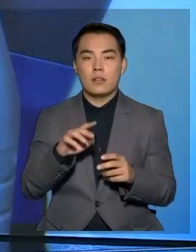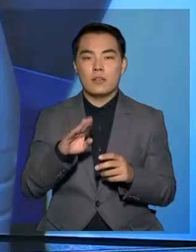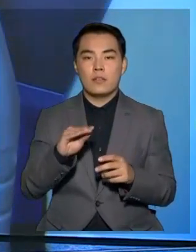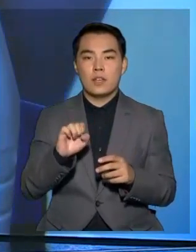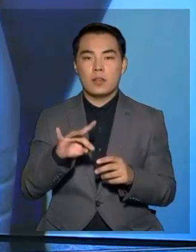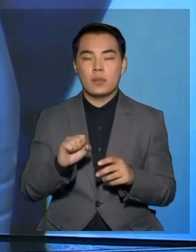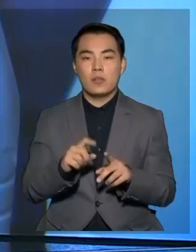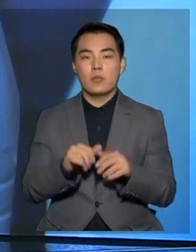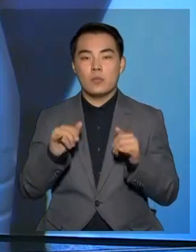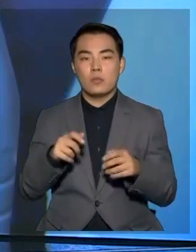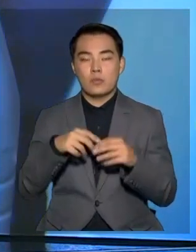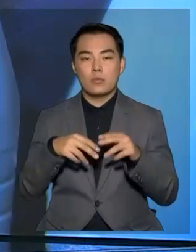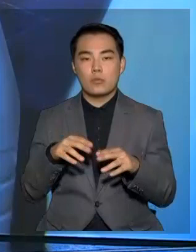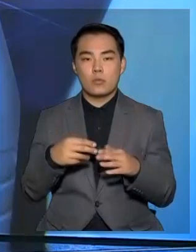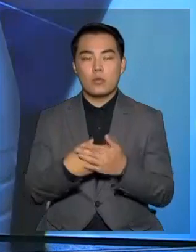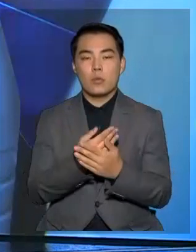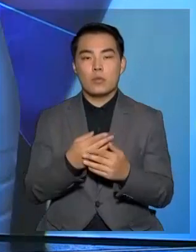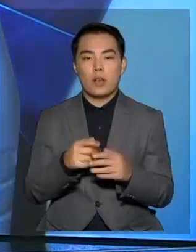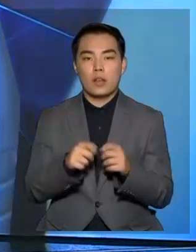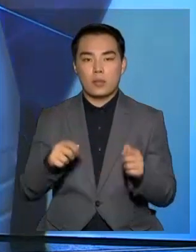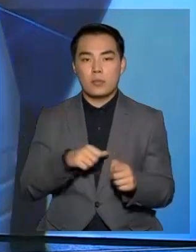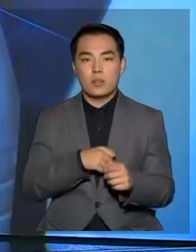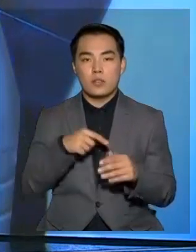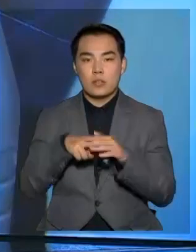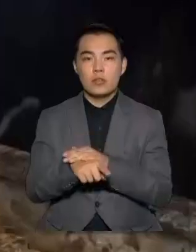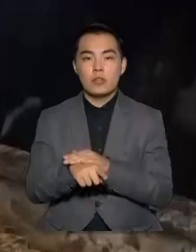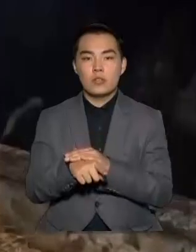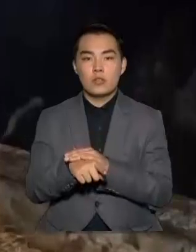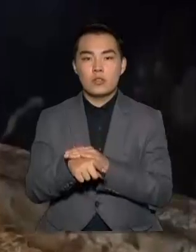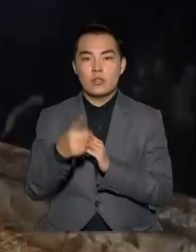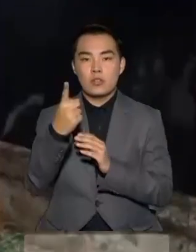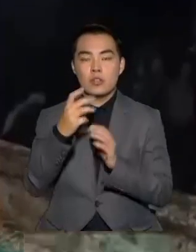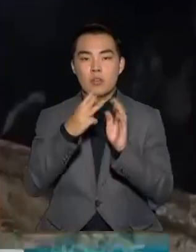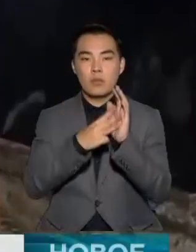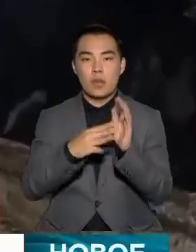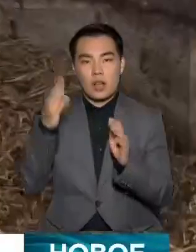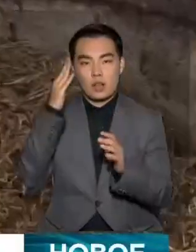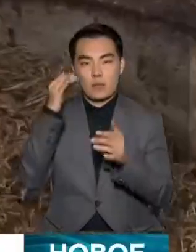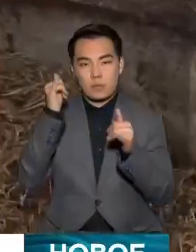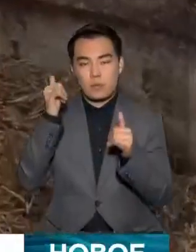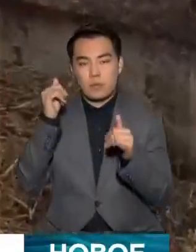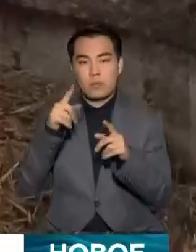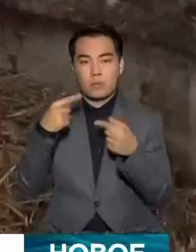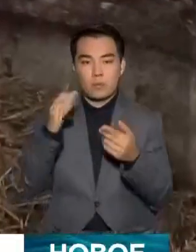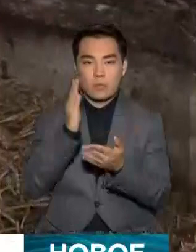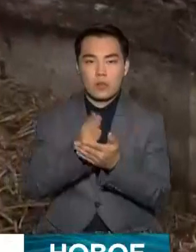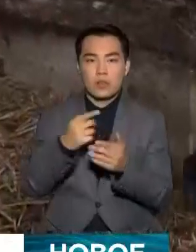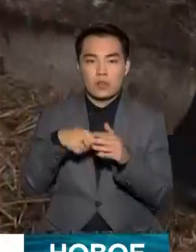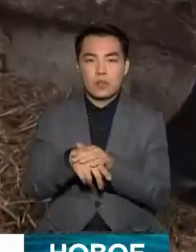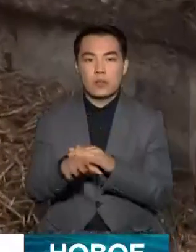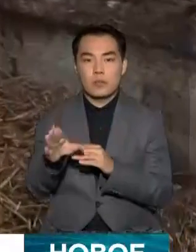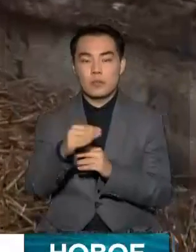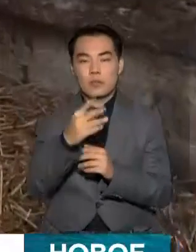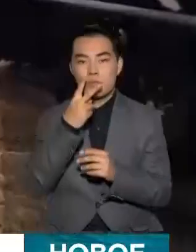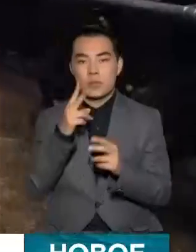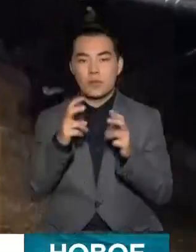самое крупное хозяйство в регионе здесь на содержание находятся 1800 голов современный комплекс полностью автоматизирован